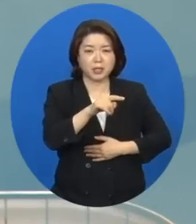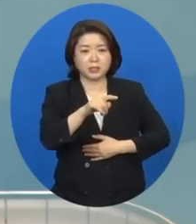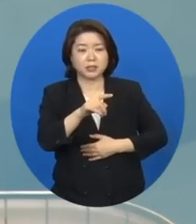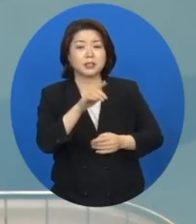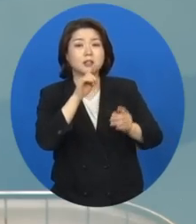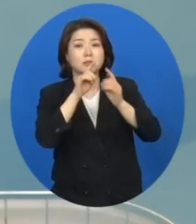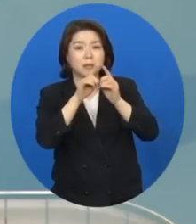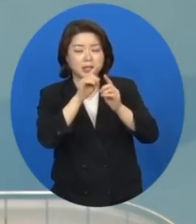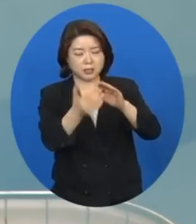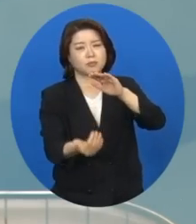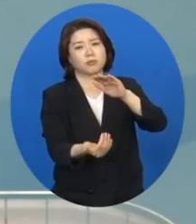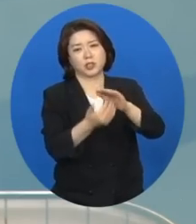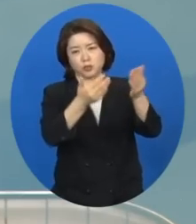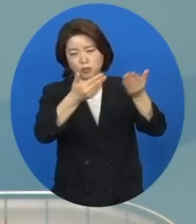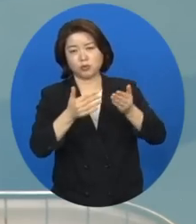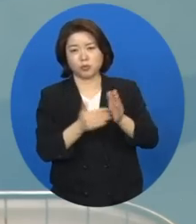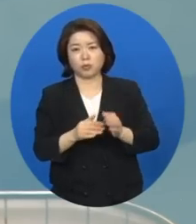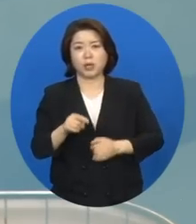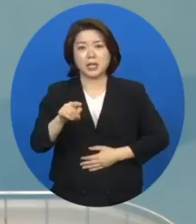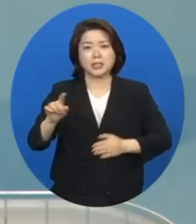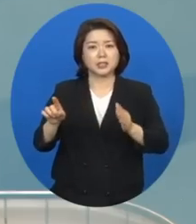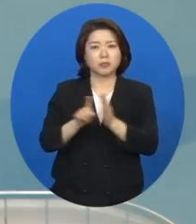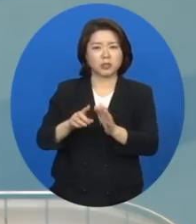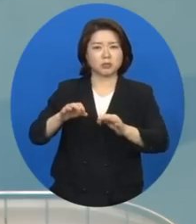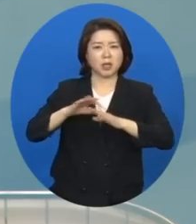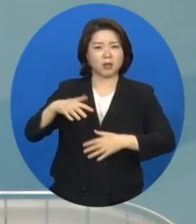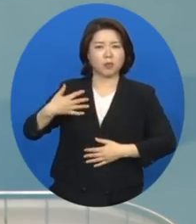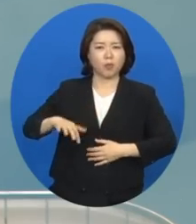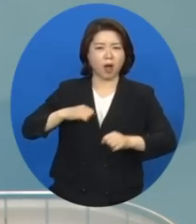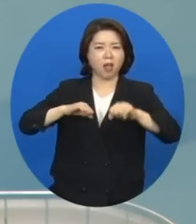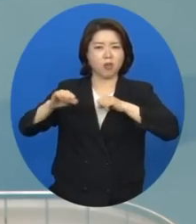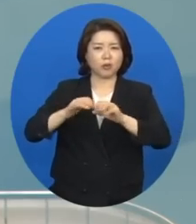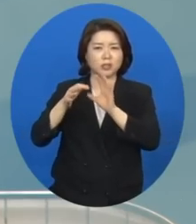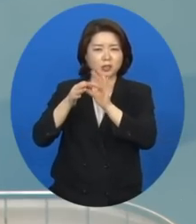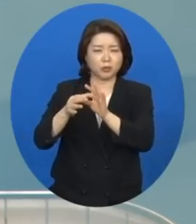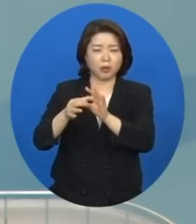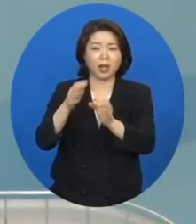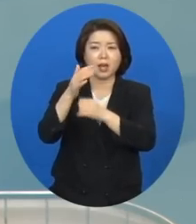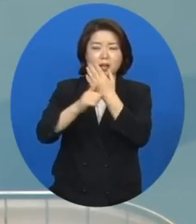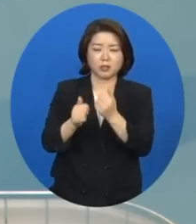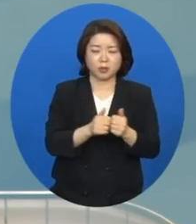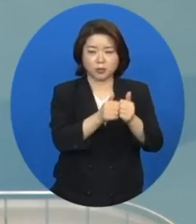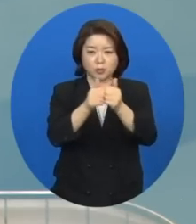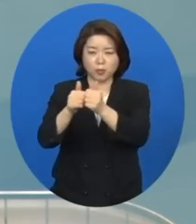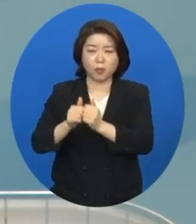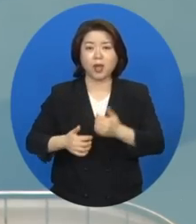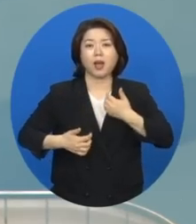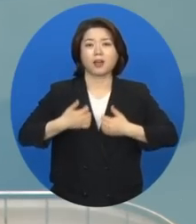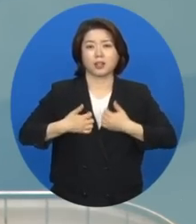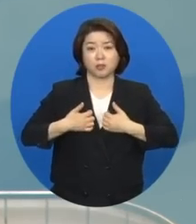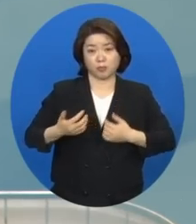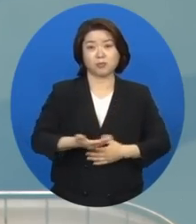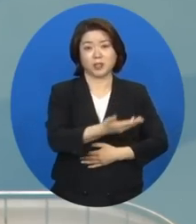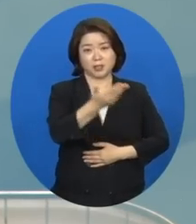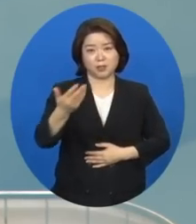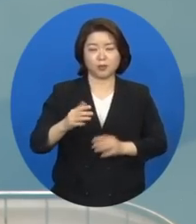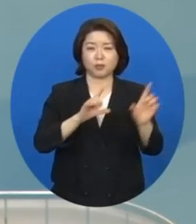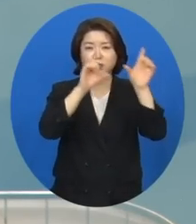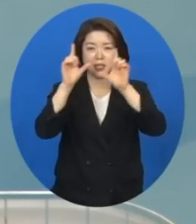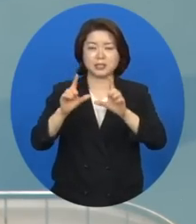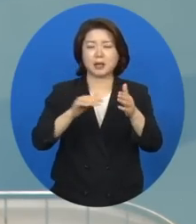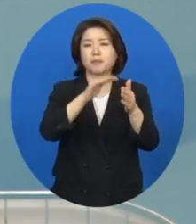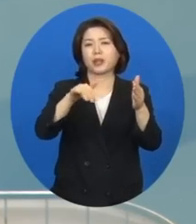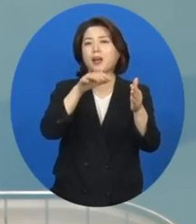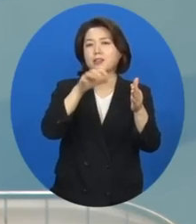것입니다. 그 믿음의 놀라운 역사를 통하여서 하나님과 동행하는 기쁨이 여러분의 삶과